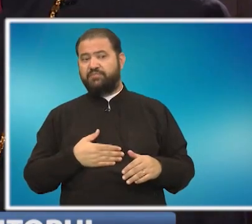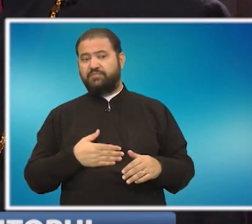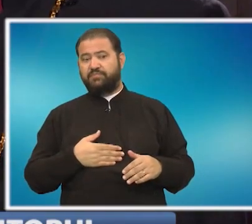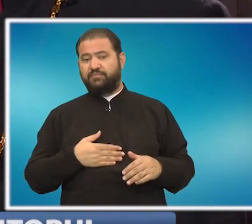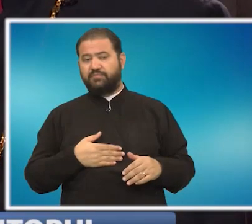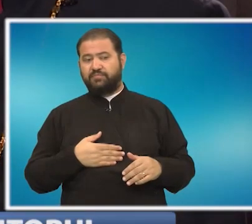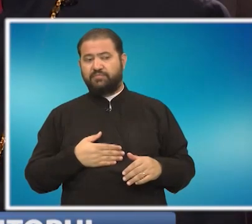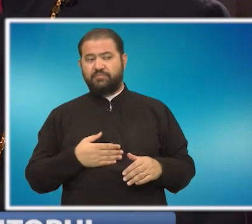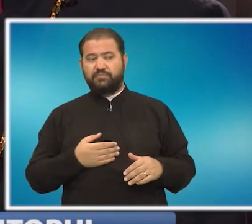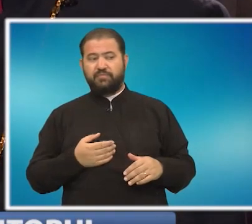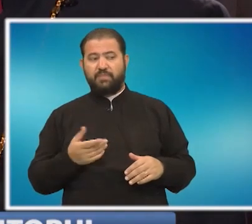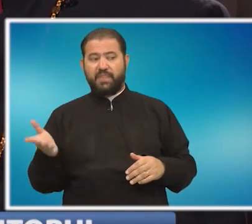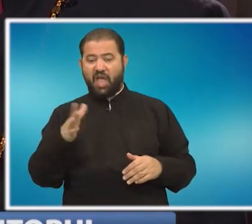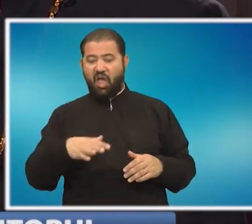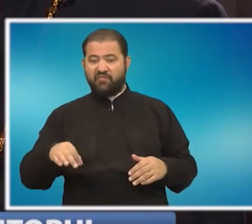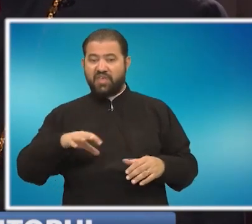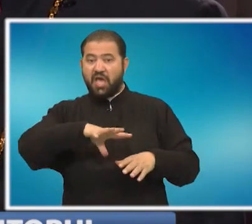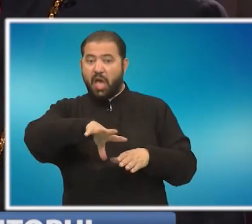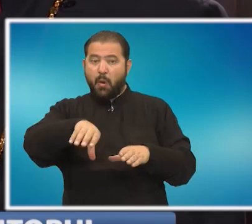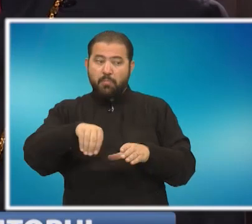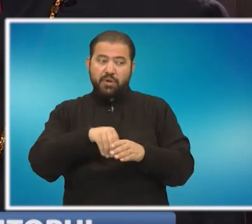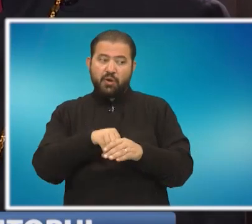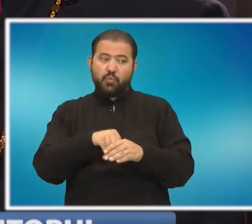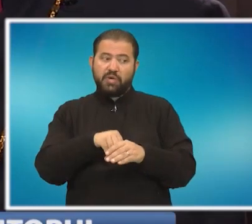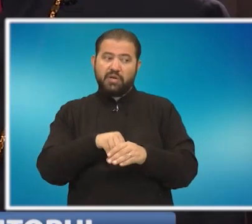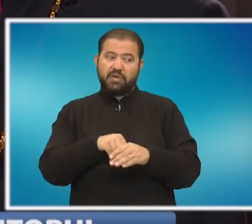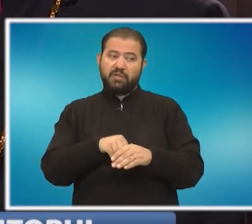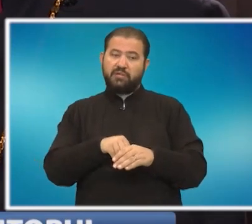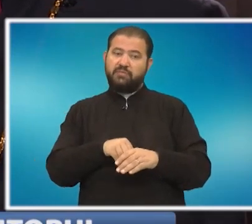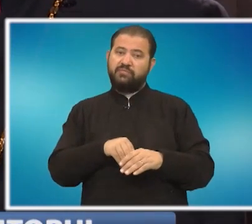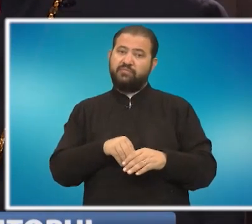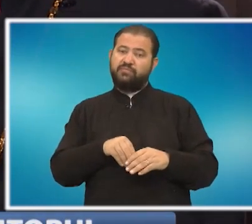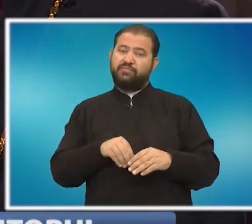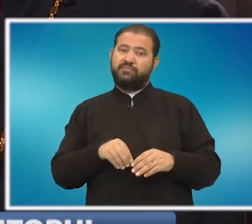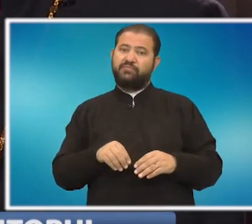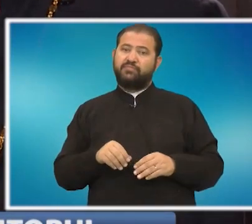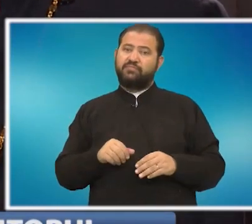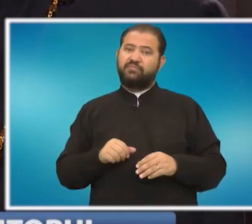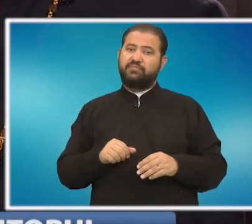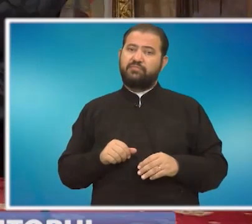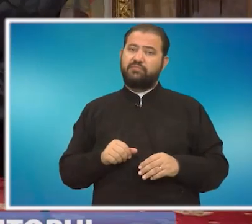dintr-o plăcere extraordinară de a fi împreună, de a ne reîntâlni, de a